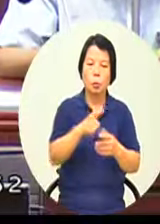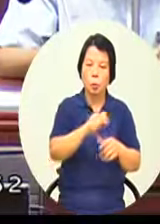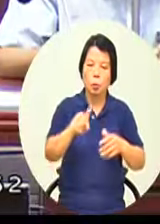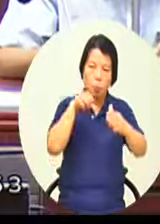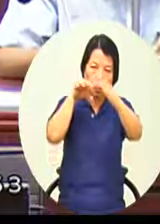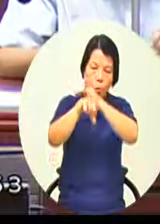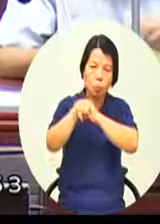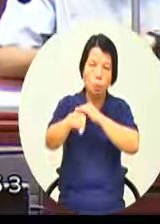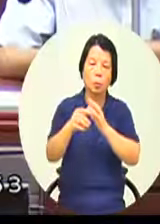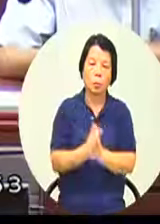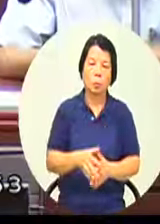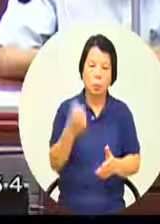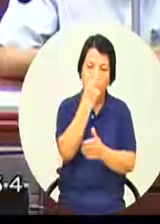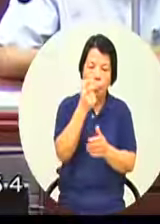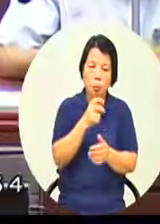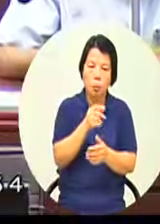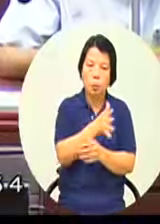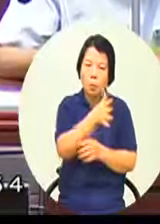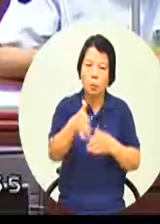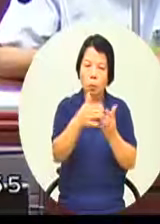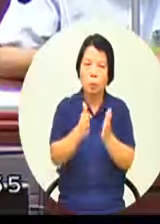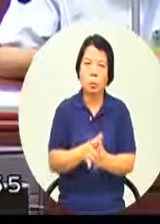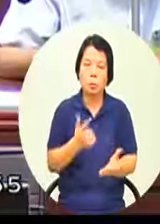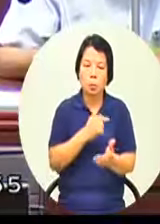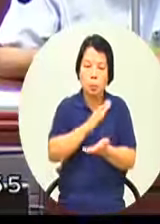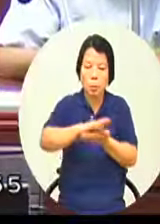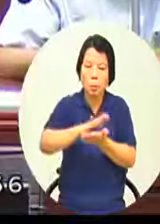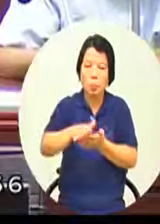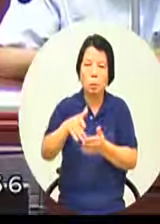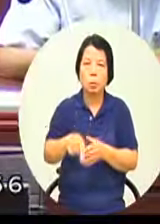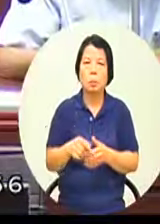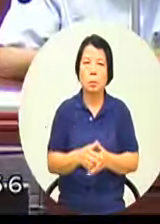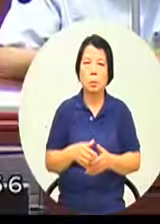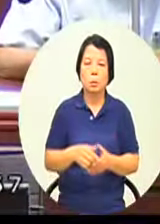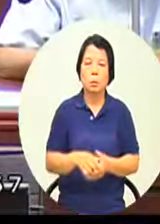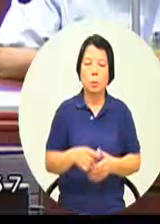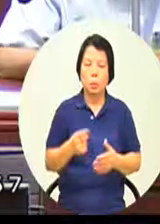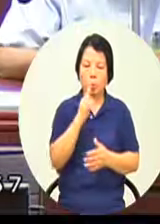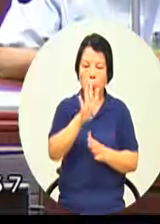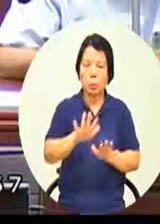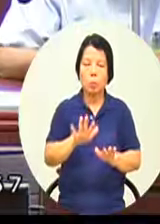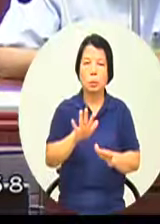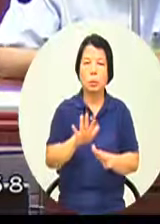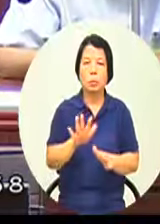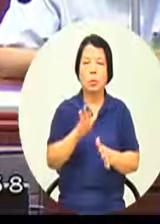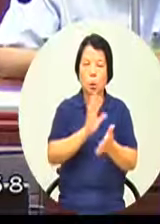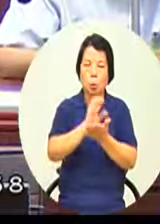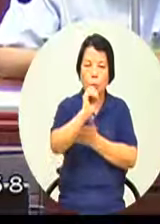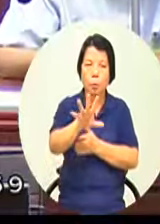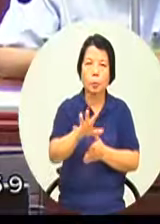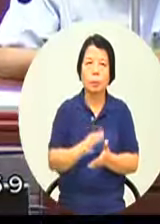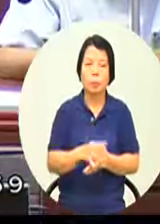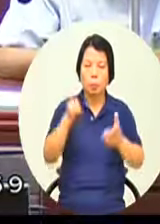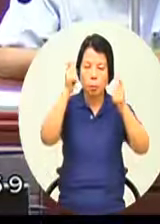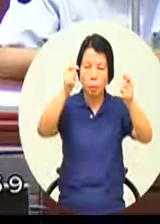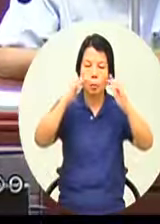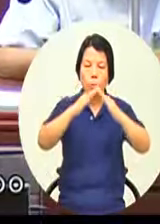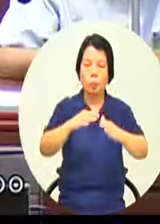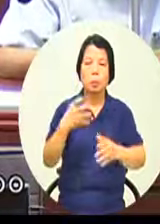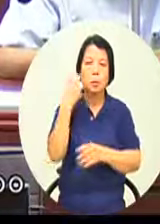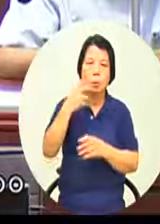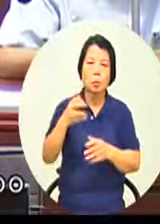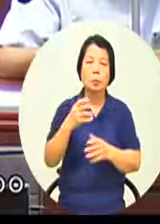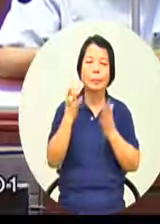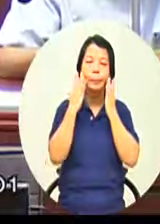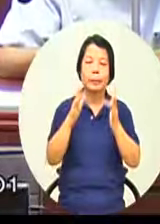们配合检调单位呢做一个清查工作。但是有一点我跟李议员报告，比如说我们 高雄果菜市场，我一